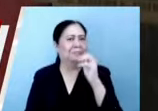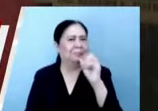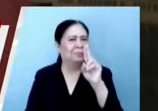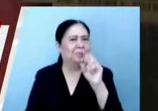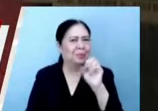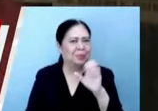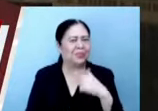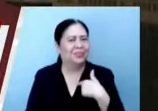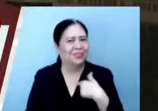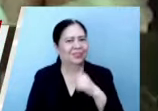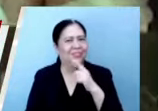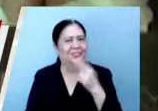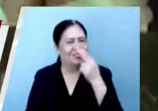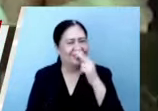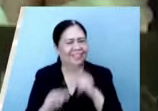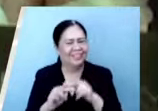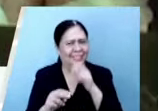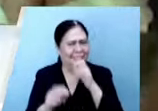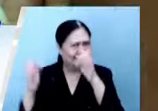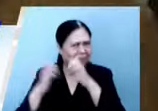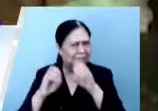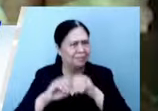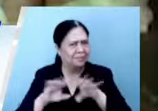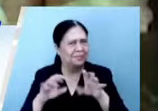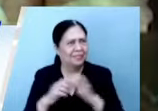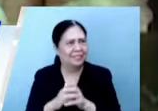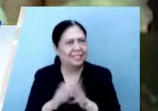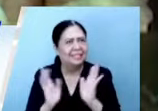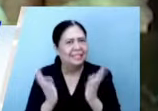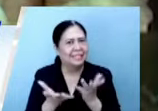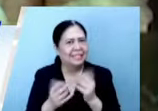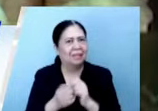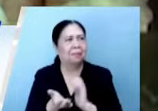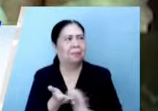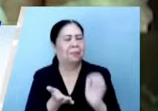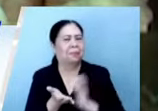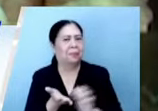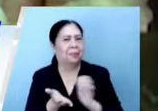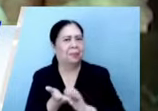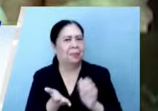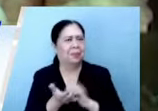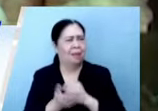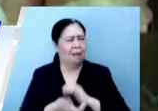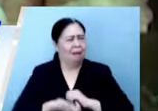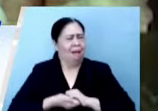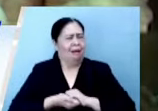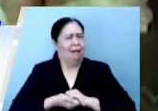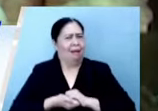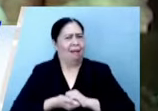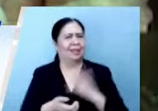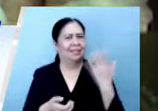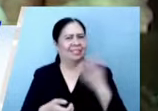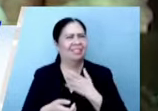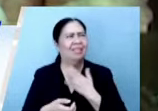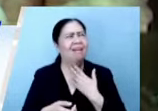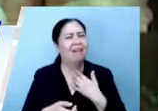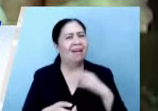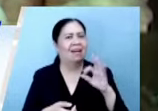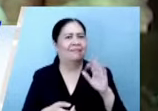mga natuwa kasi hindi ko talaga in-expect. Ano lang yun, parang pinapractice ko lang yung falsetto kasi wala ako nun. So parang I'm